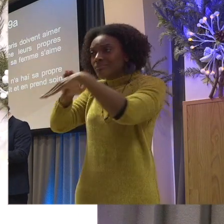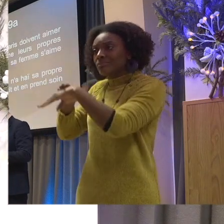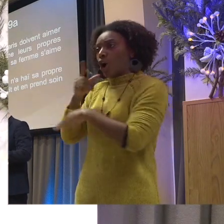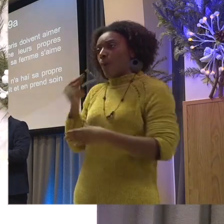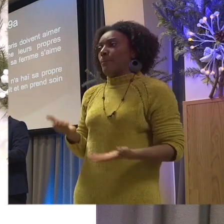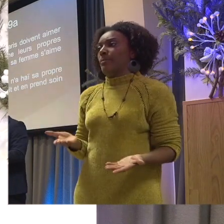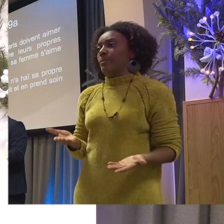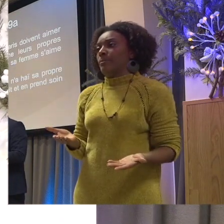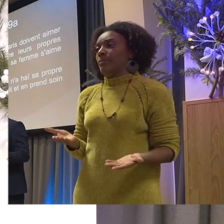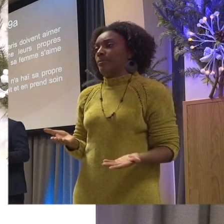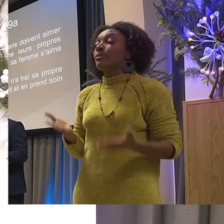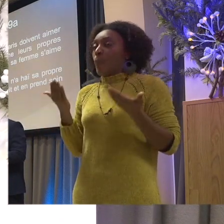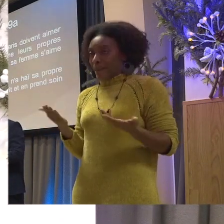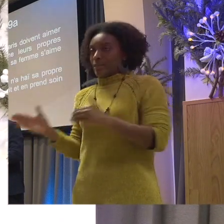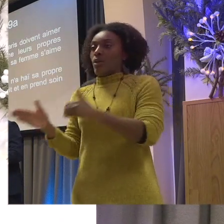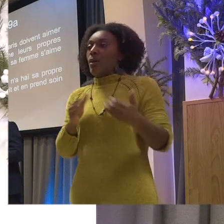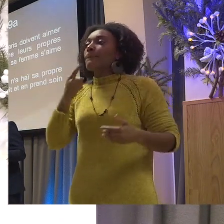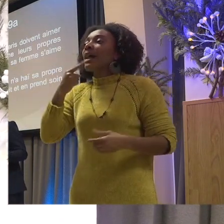Maintenant, on va parler du rôle et de la place de la femme.